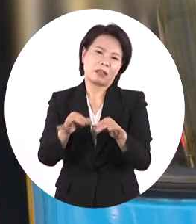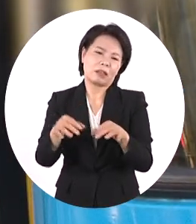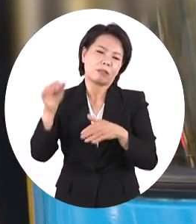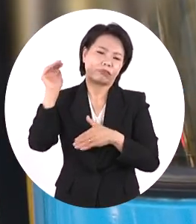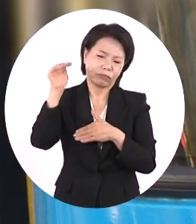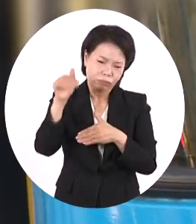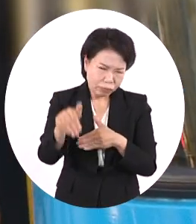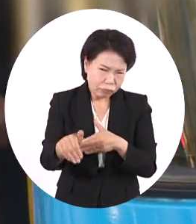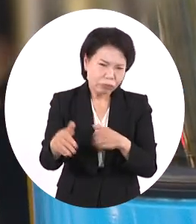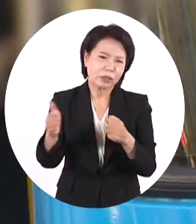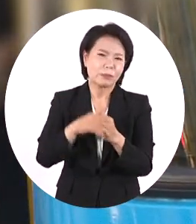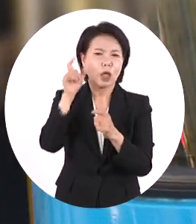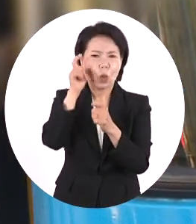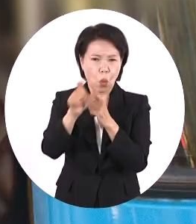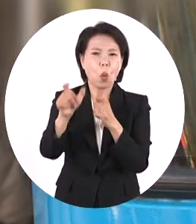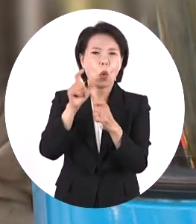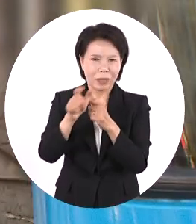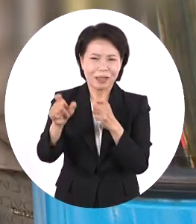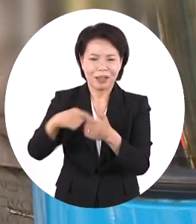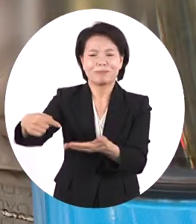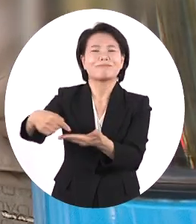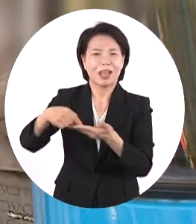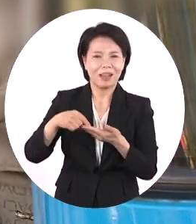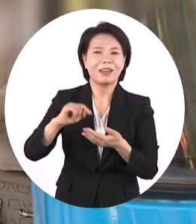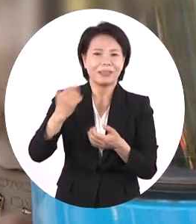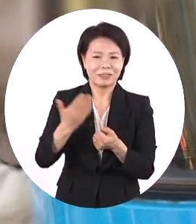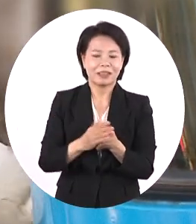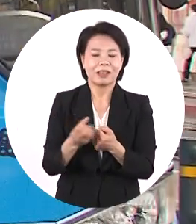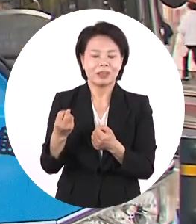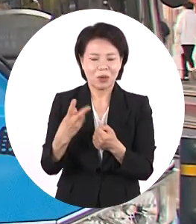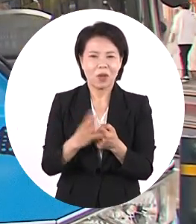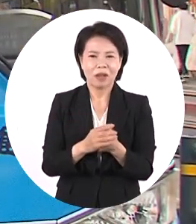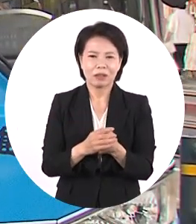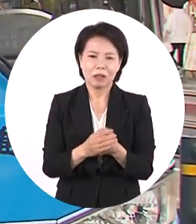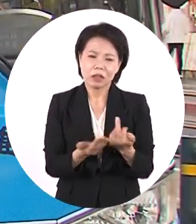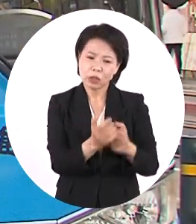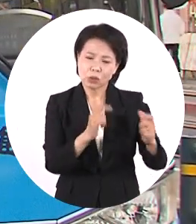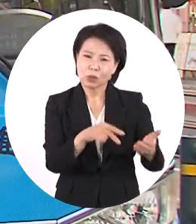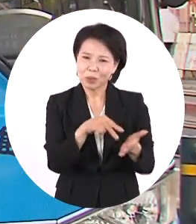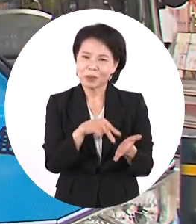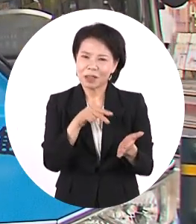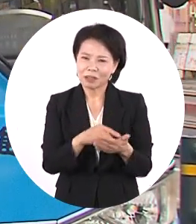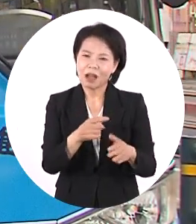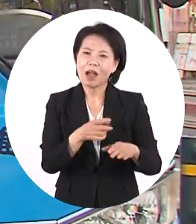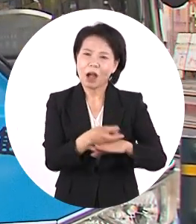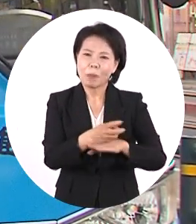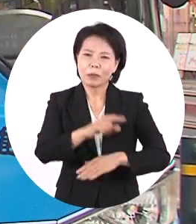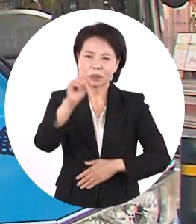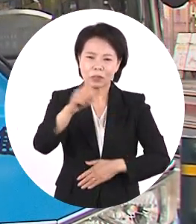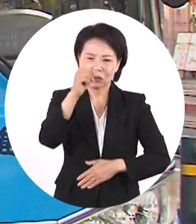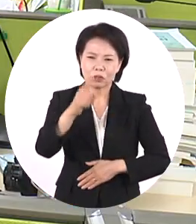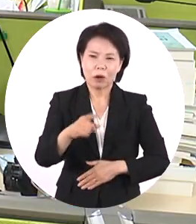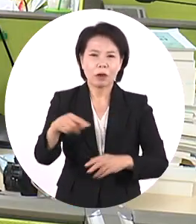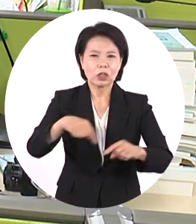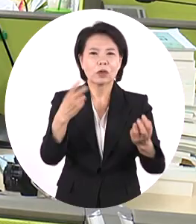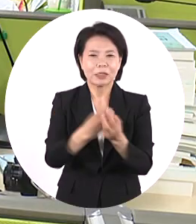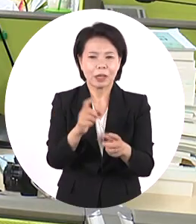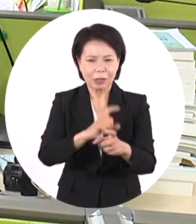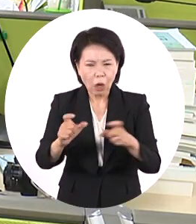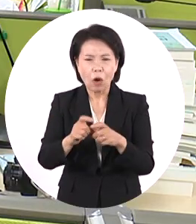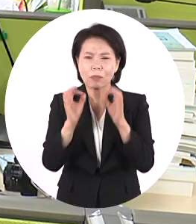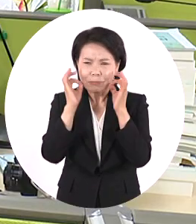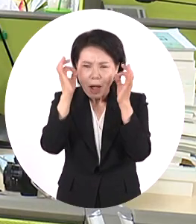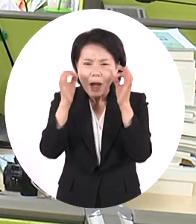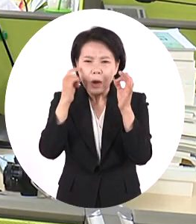인상 시기는 신중해야 한다는 목소리를 낸 것으로 나타나는데요. 이에 제주도는 버스요금 할인 정책을 보완한